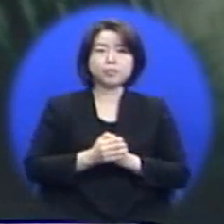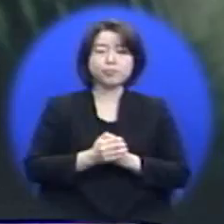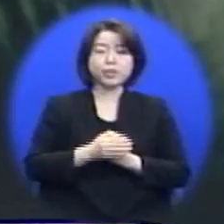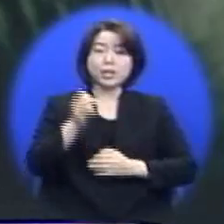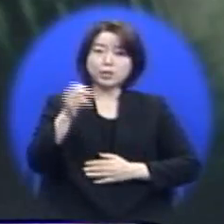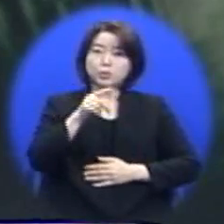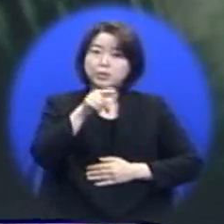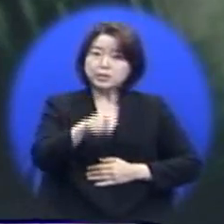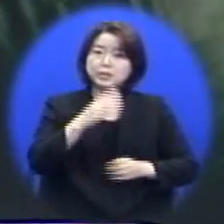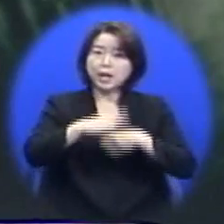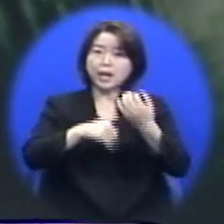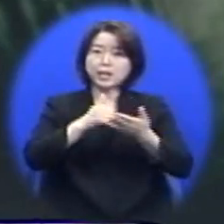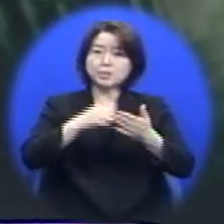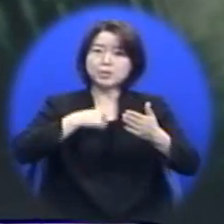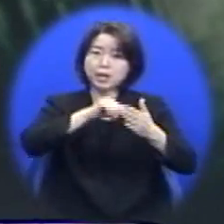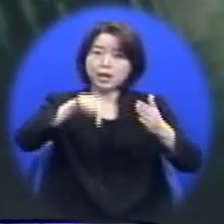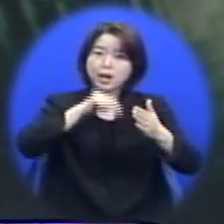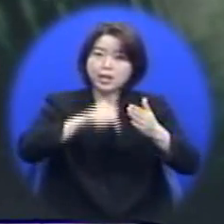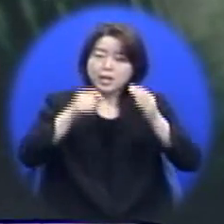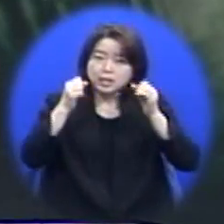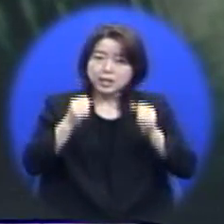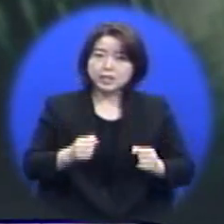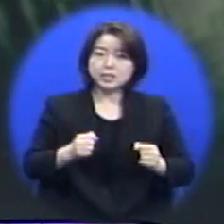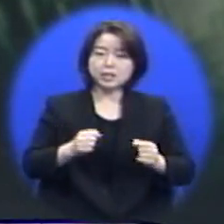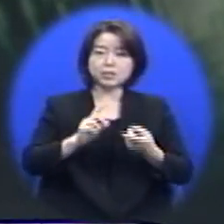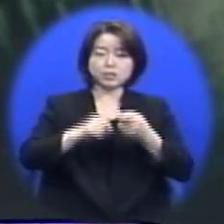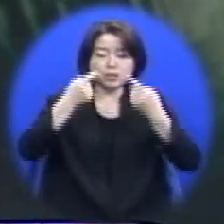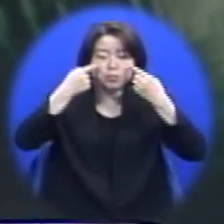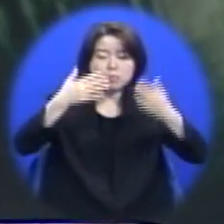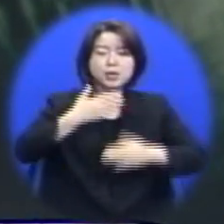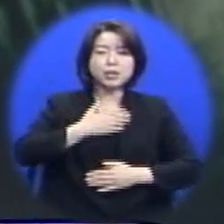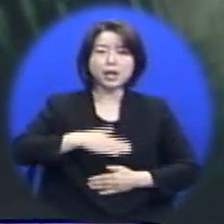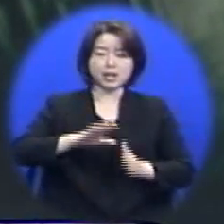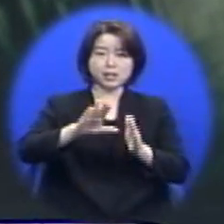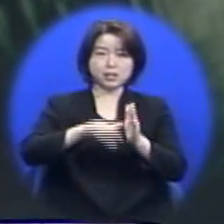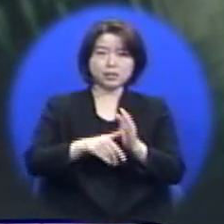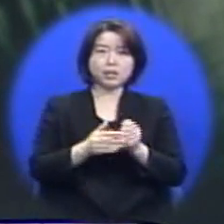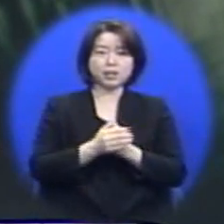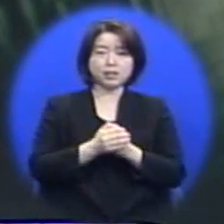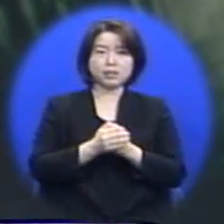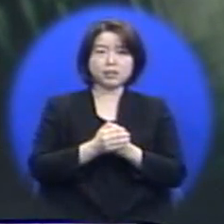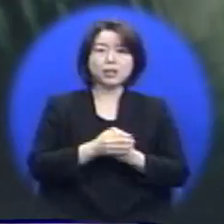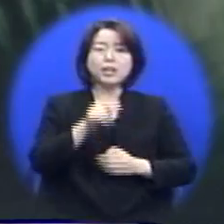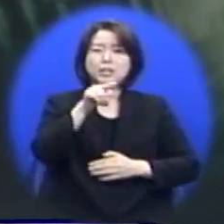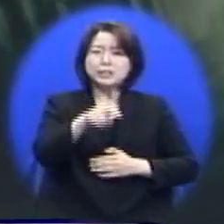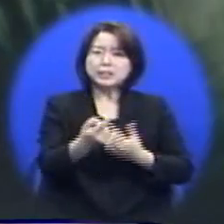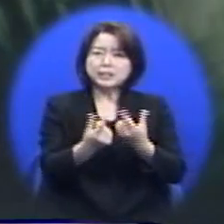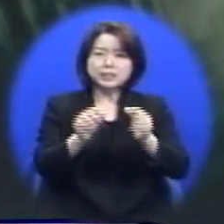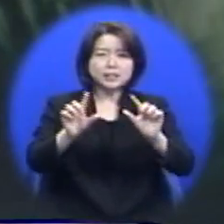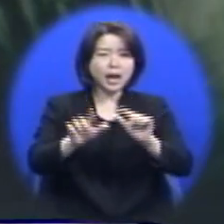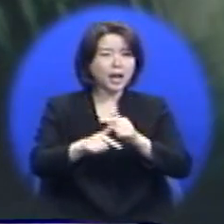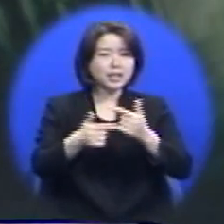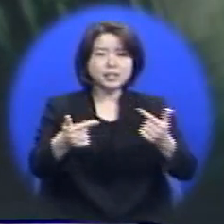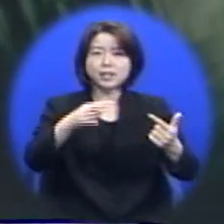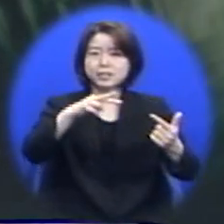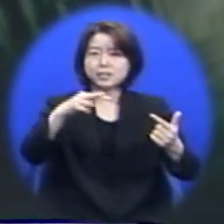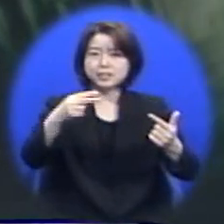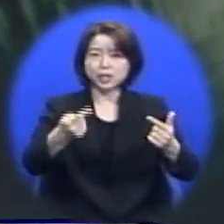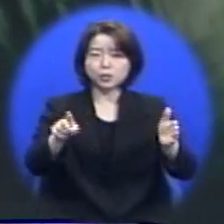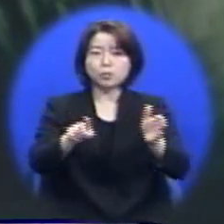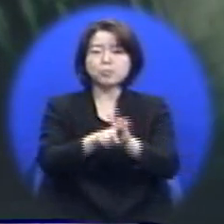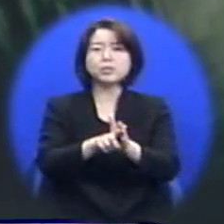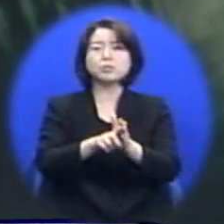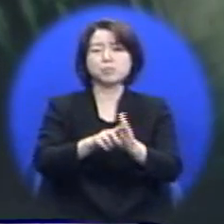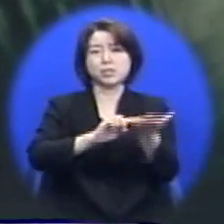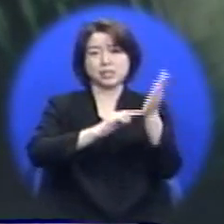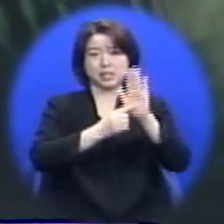그리고 그 하나님이 지금 내 안에 계시다는 것을 분명히 내가 알 때, 그때 그리 아니하실지라도의 믿음이 나오는